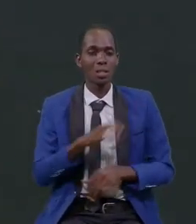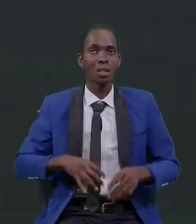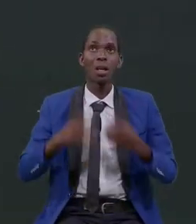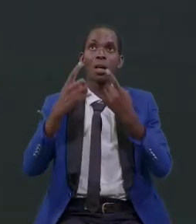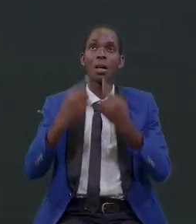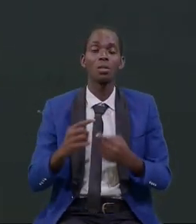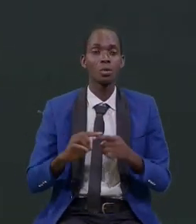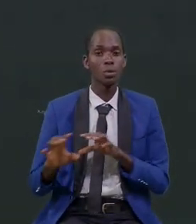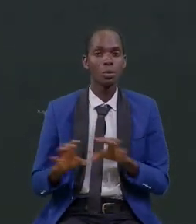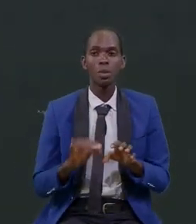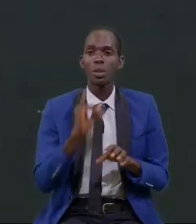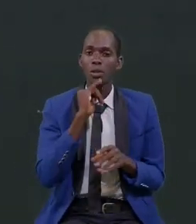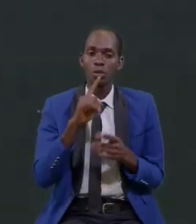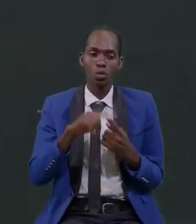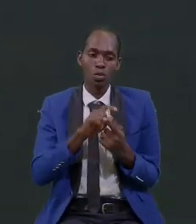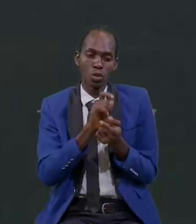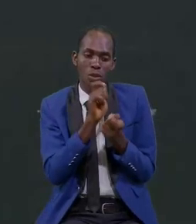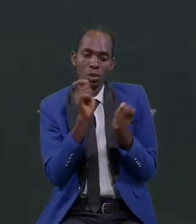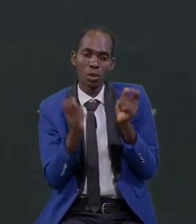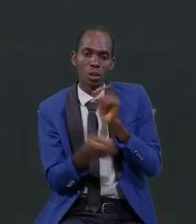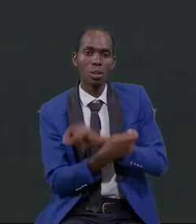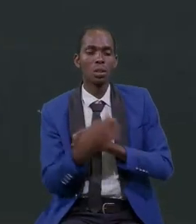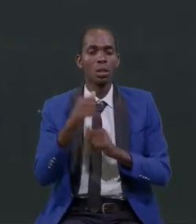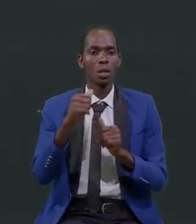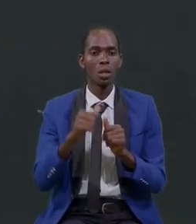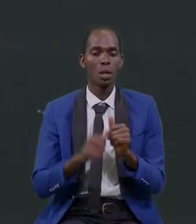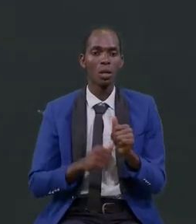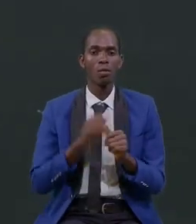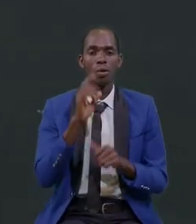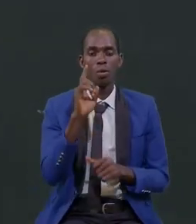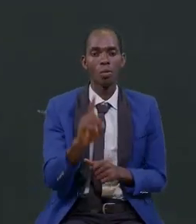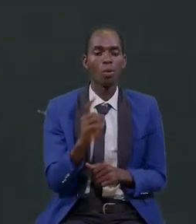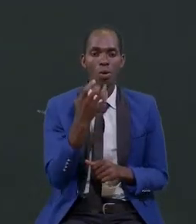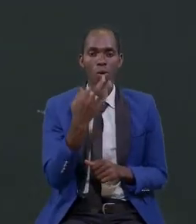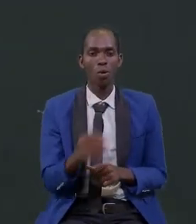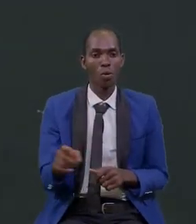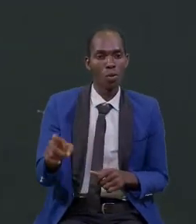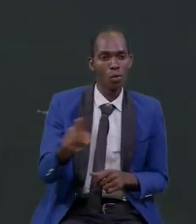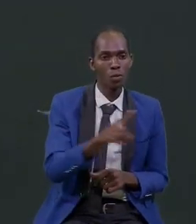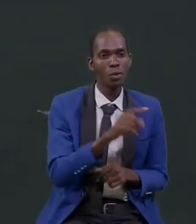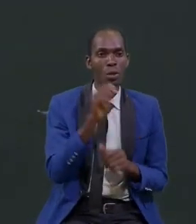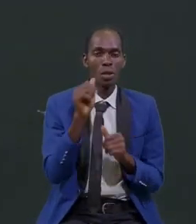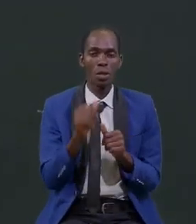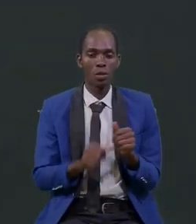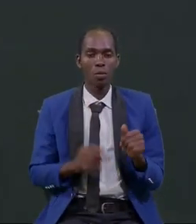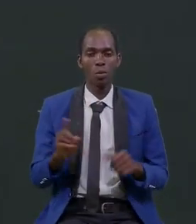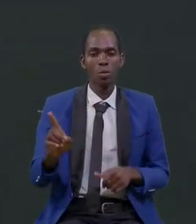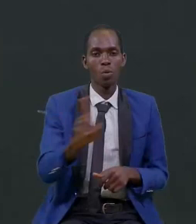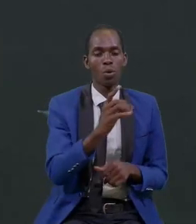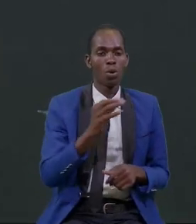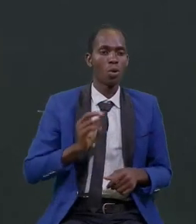faire, c'est de détourner chacun de vous, chacun de nous,